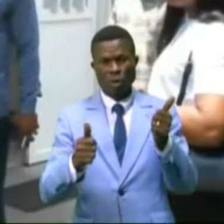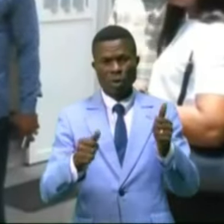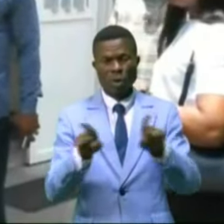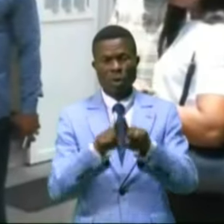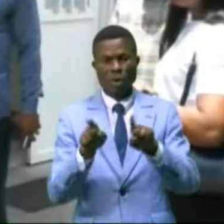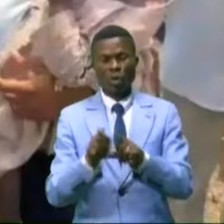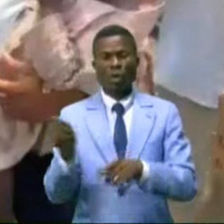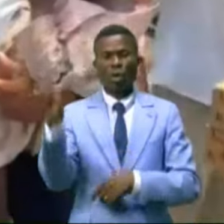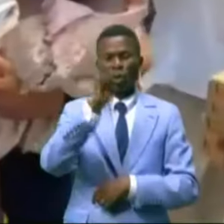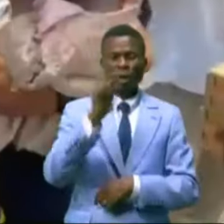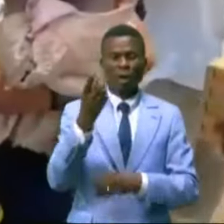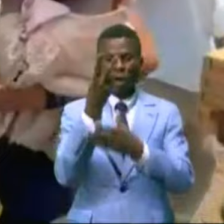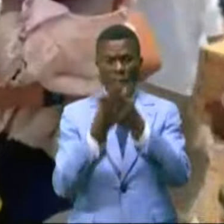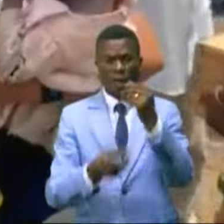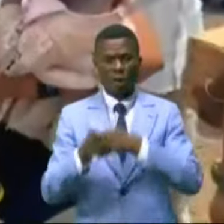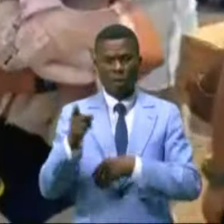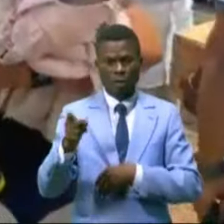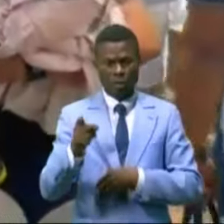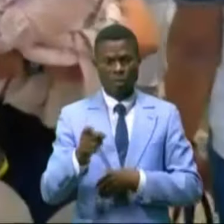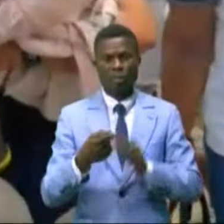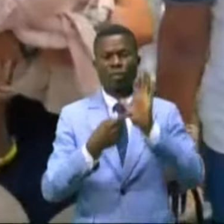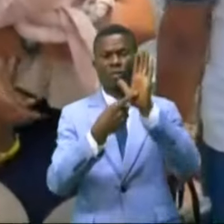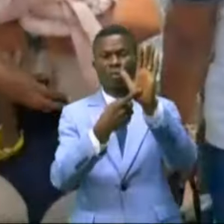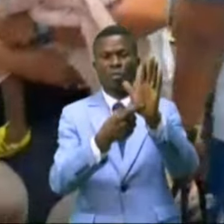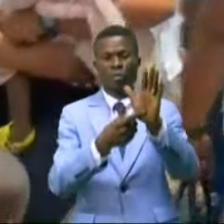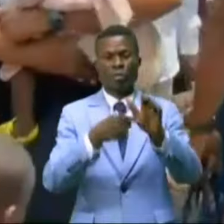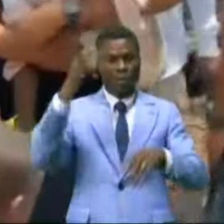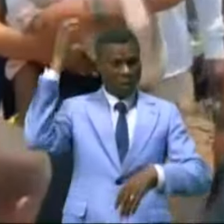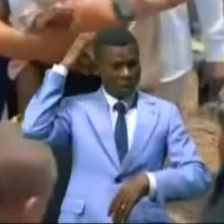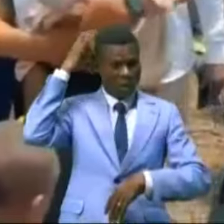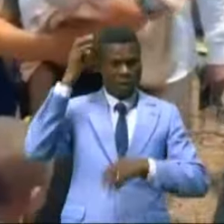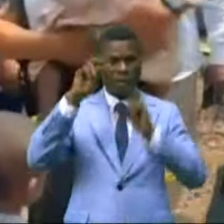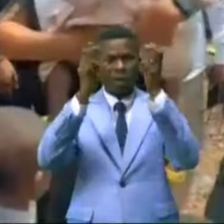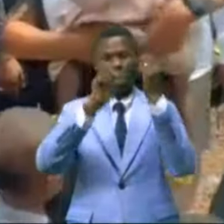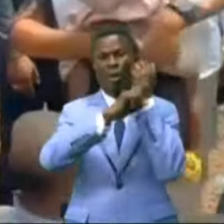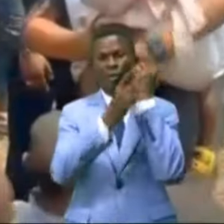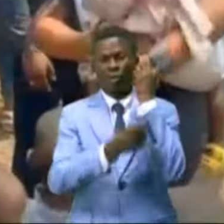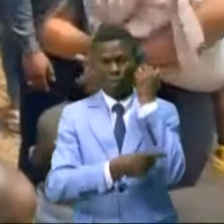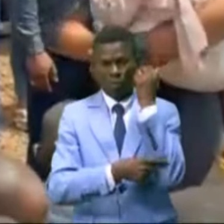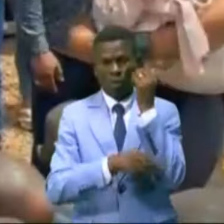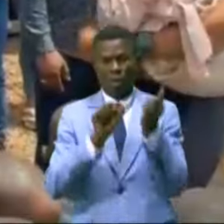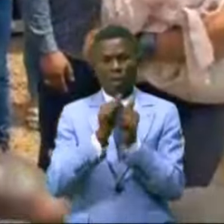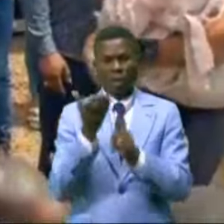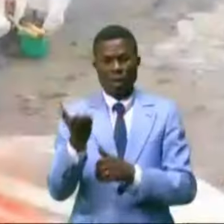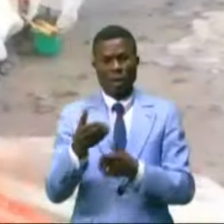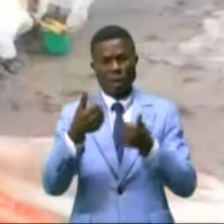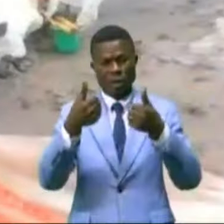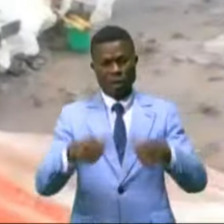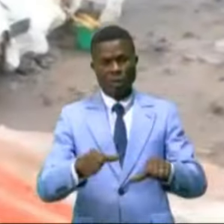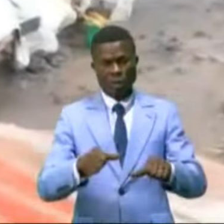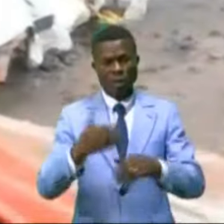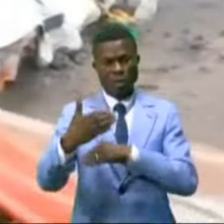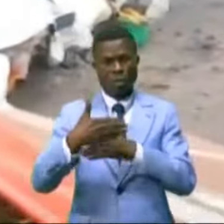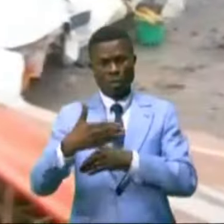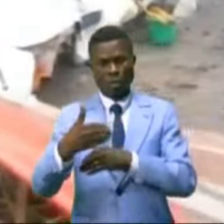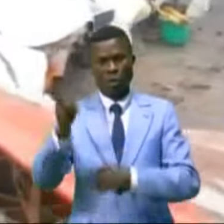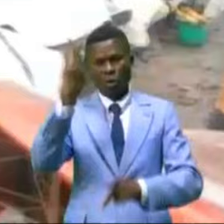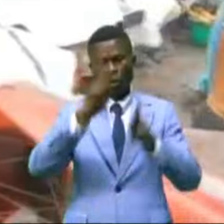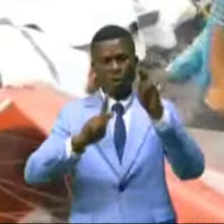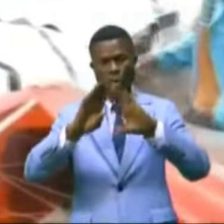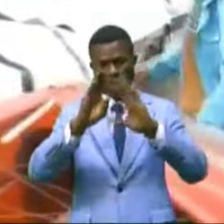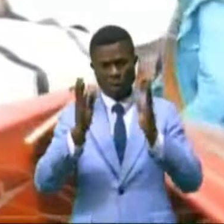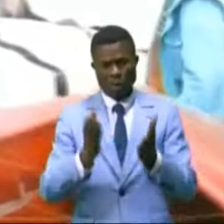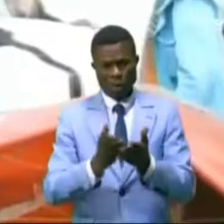destin le couple malangi a été présenté par l'évêque de Goma pour la circonstance rester plus proche de la population